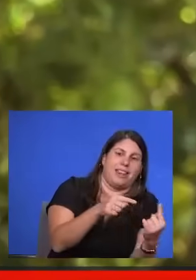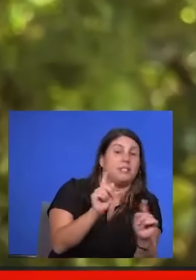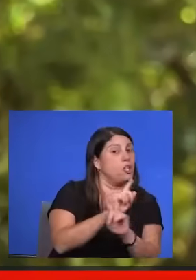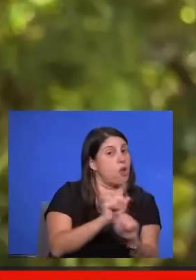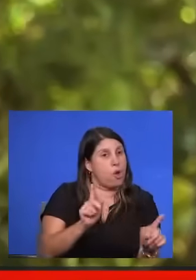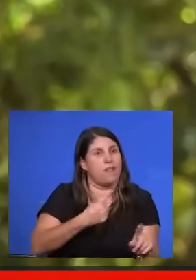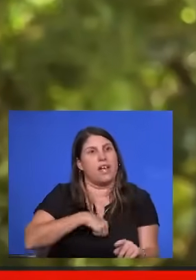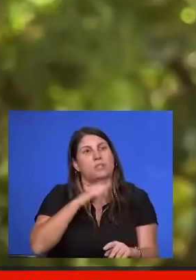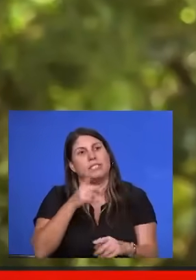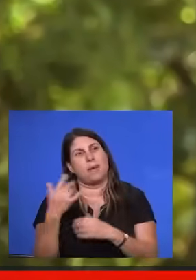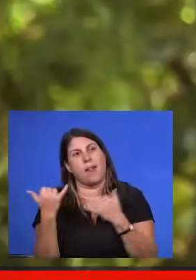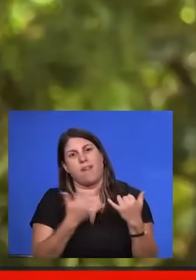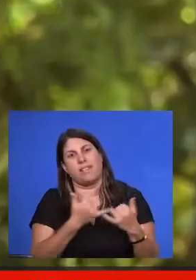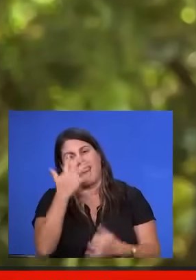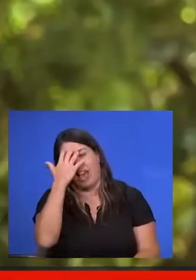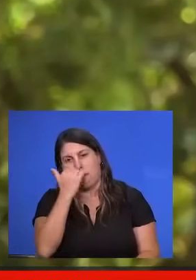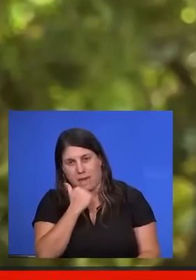את החמאס